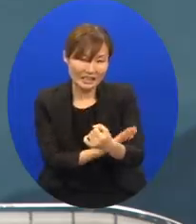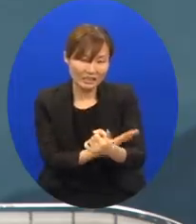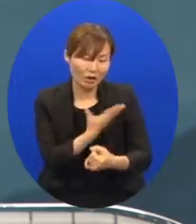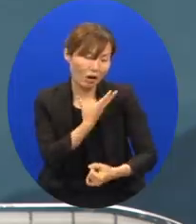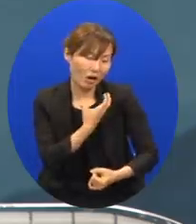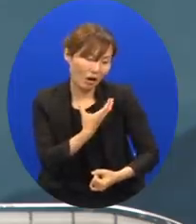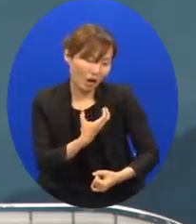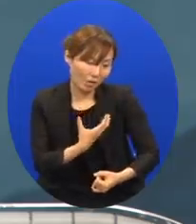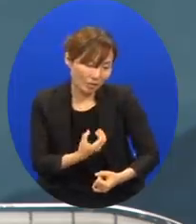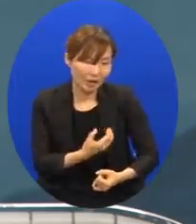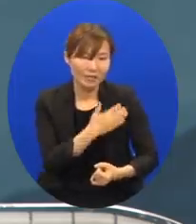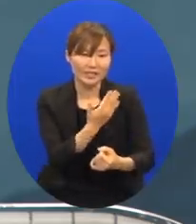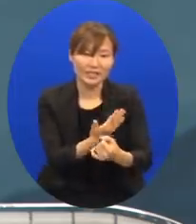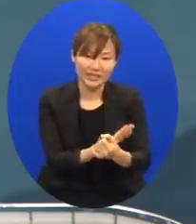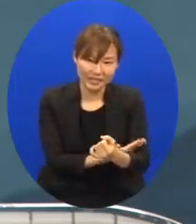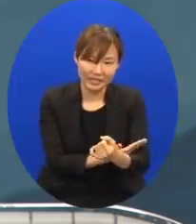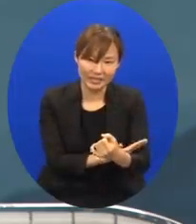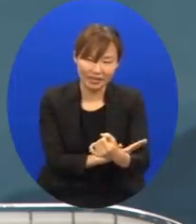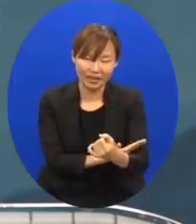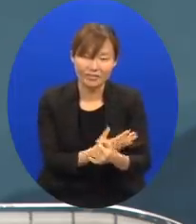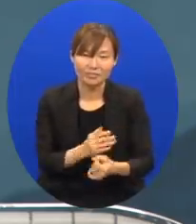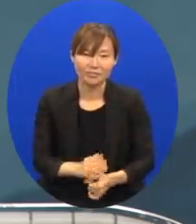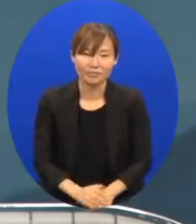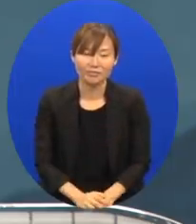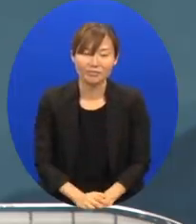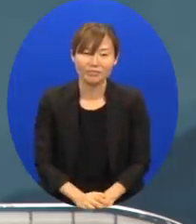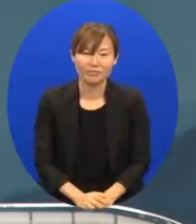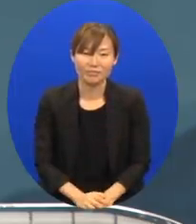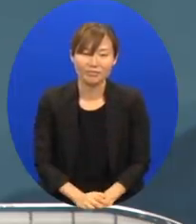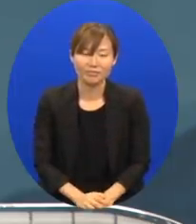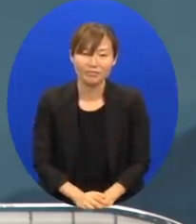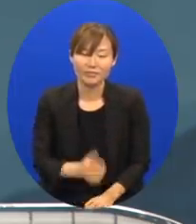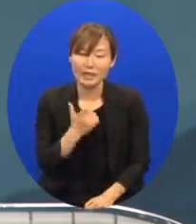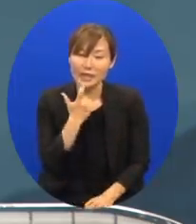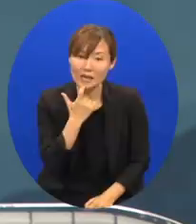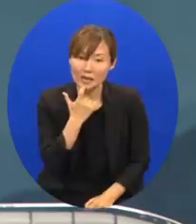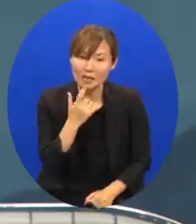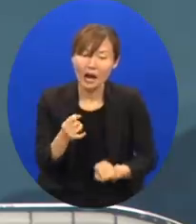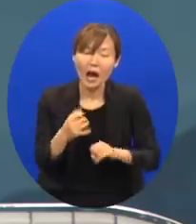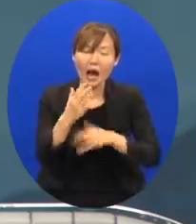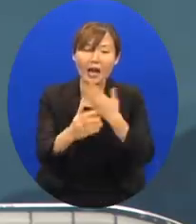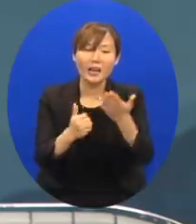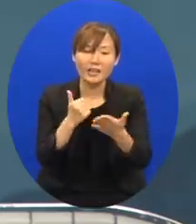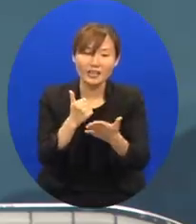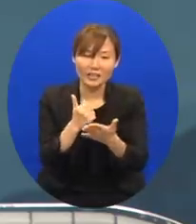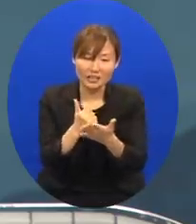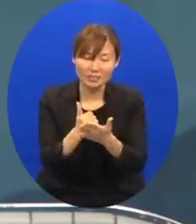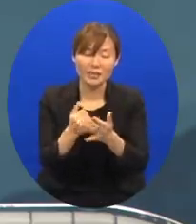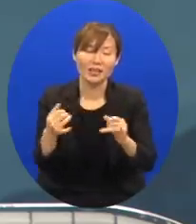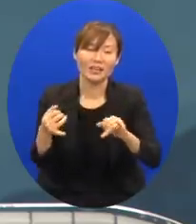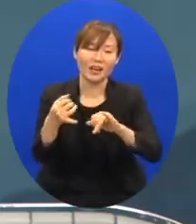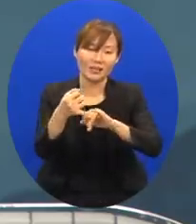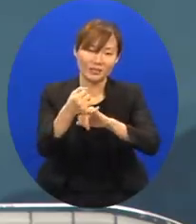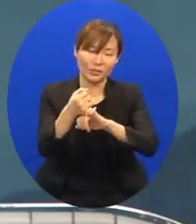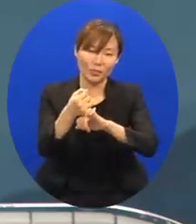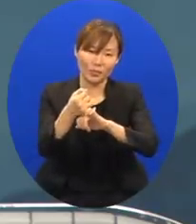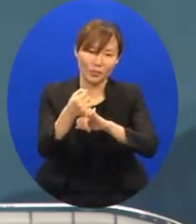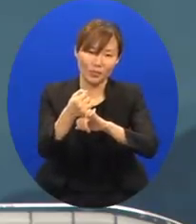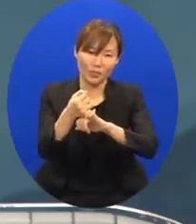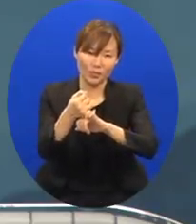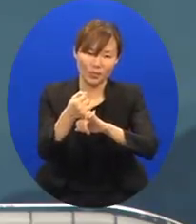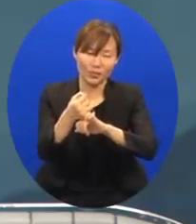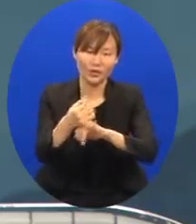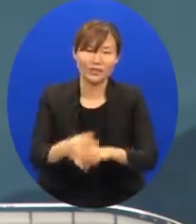약속은 하나님이 늘 함께 하리라 고 하는 약속 이었어요 요새 빚지는 하나님이 함께 하시는